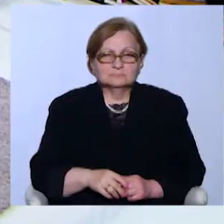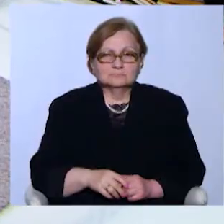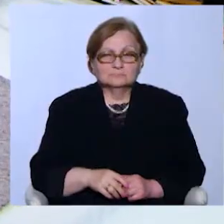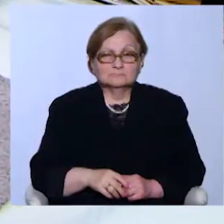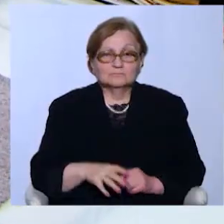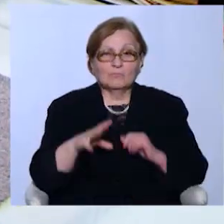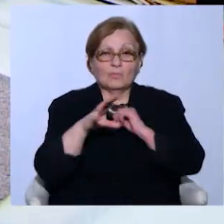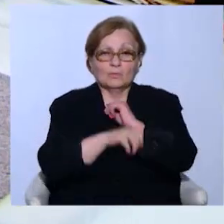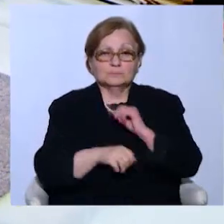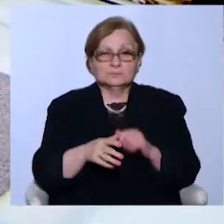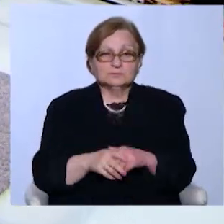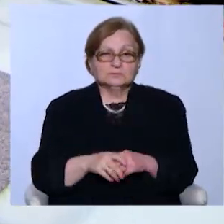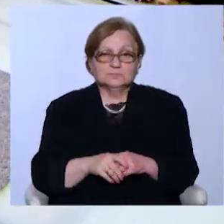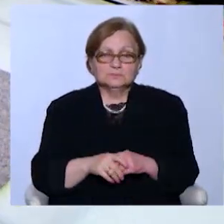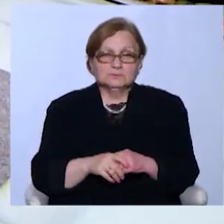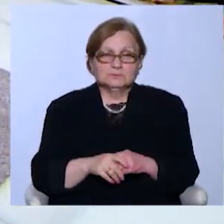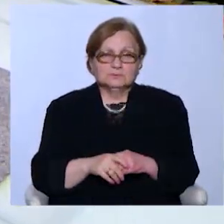და ბოლოს.